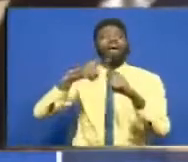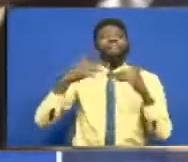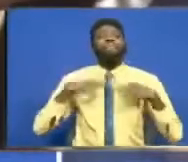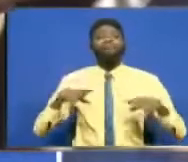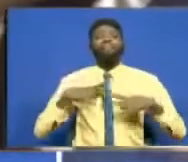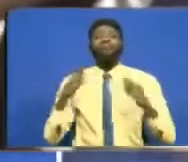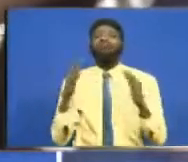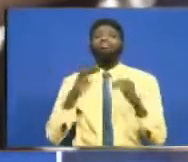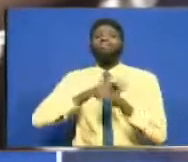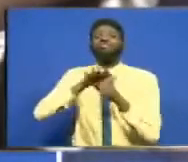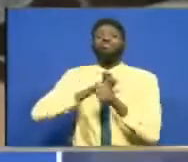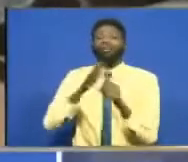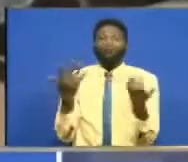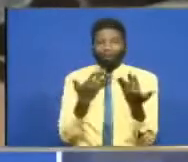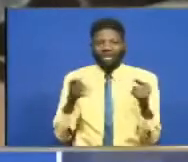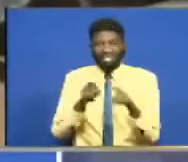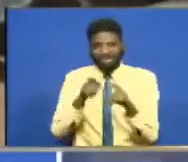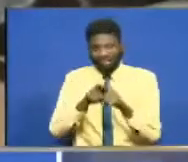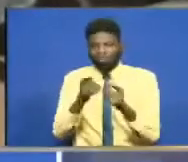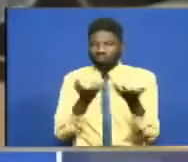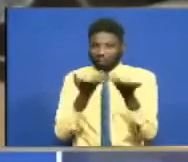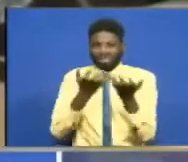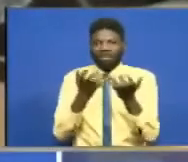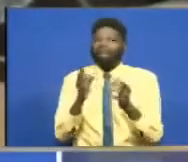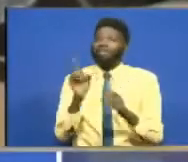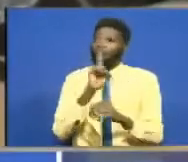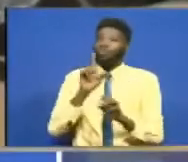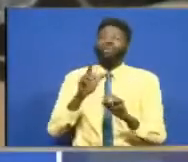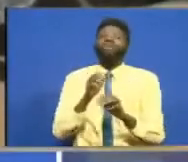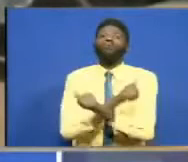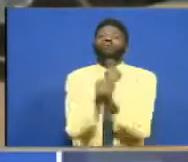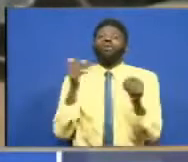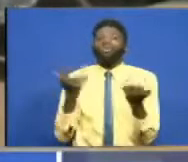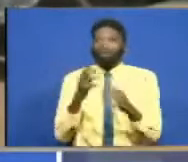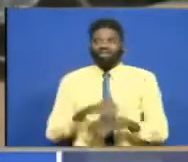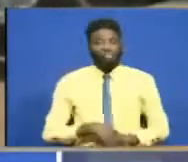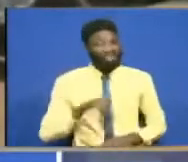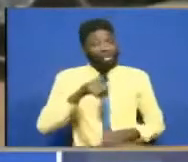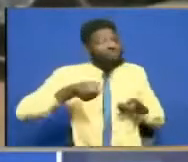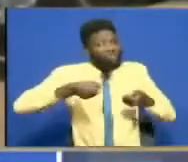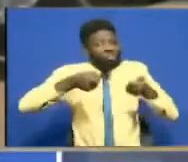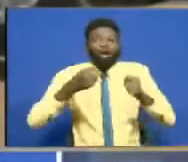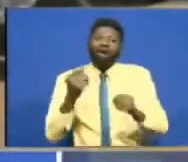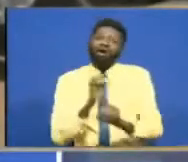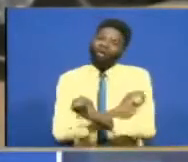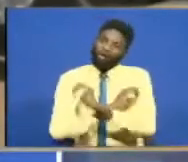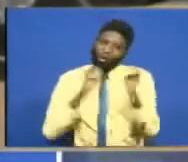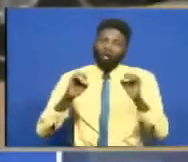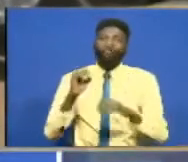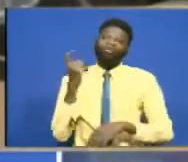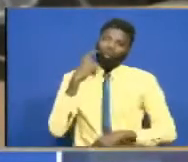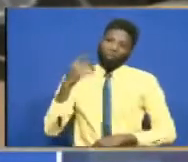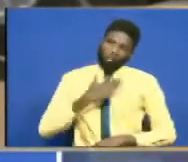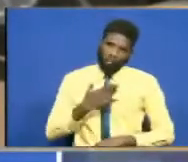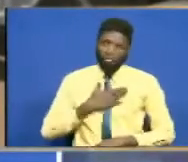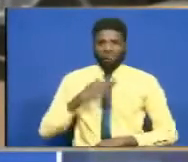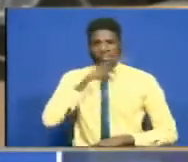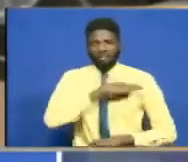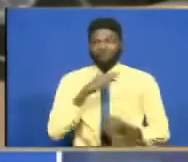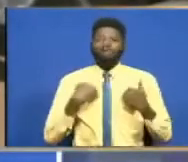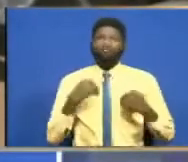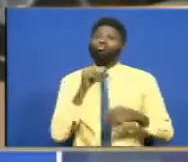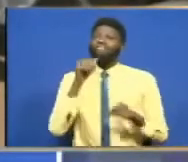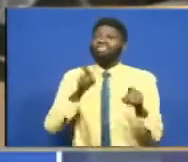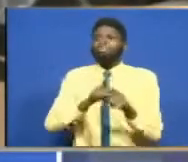gathered and market her goods. Isi urubaro induka yangu inaniletea faida, si kama hizi zingine.